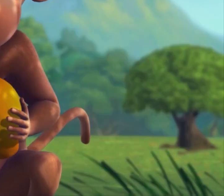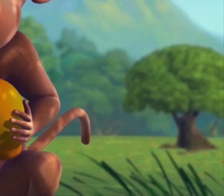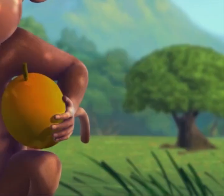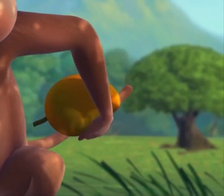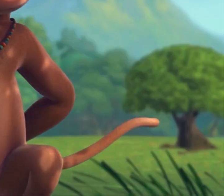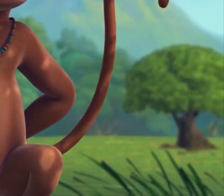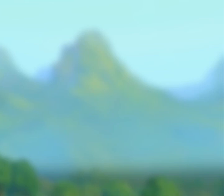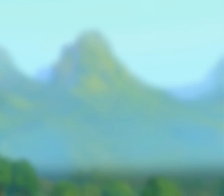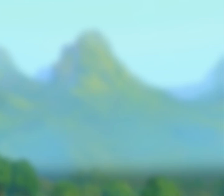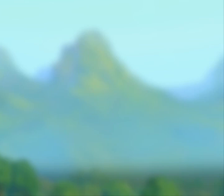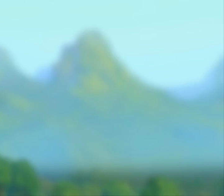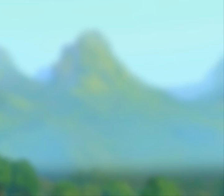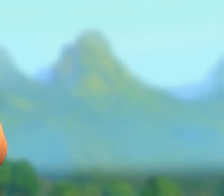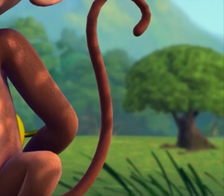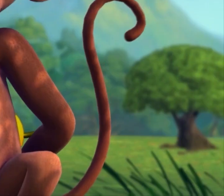हाँ?